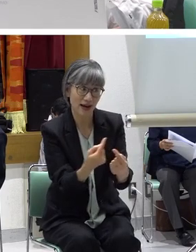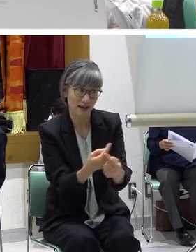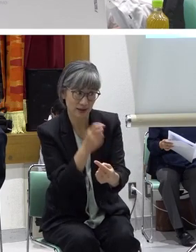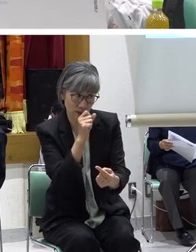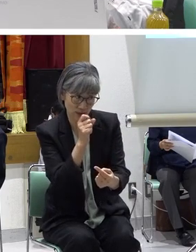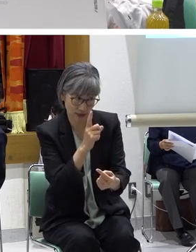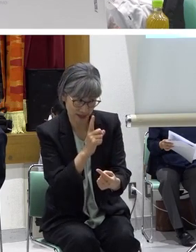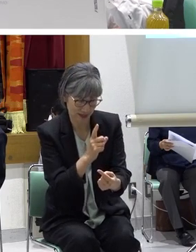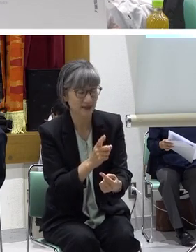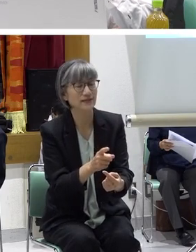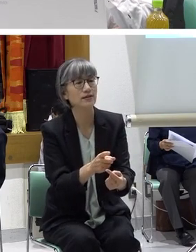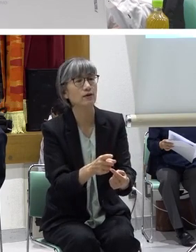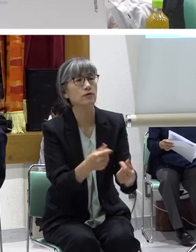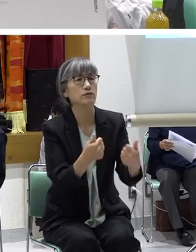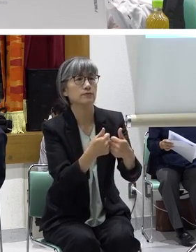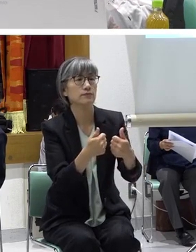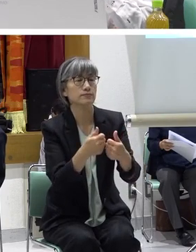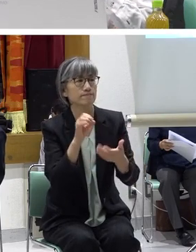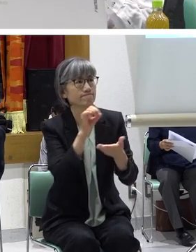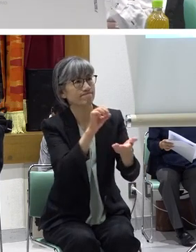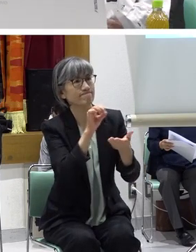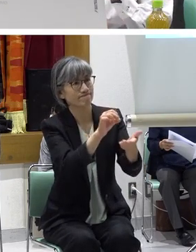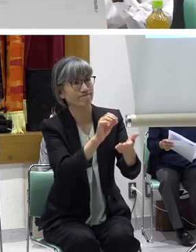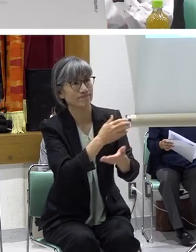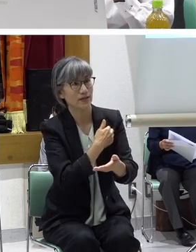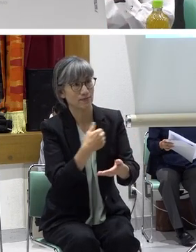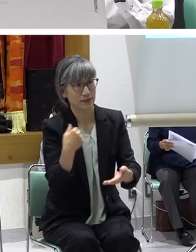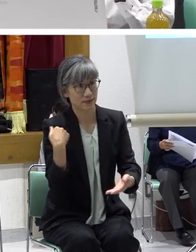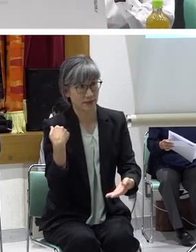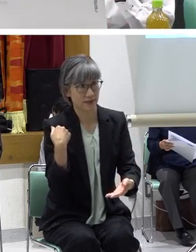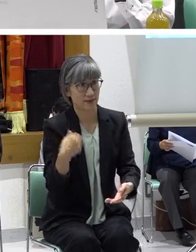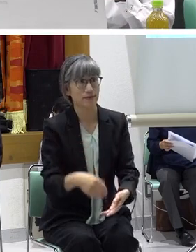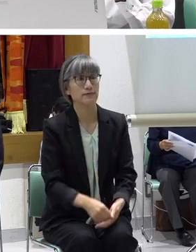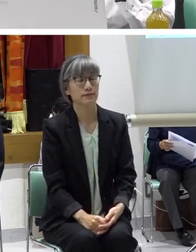ほしいかを伝えてきました。